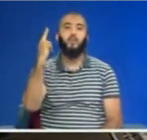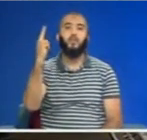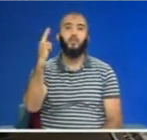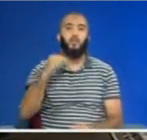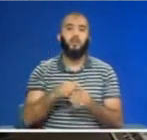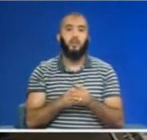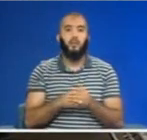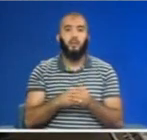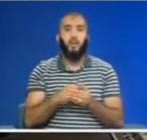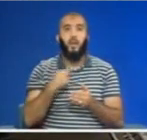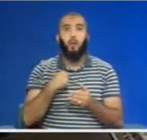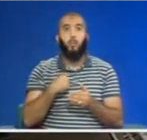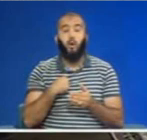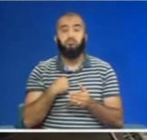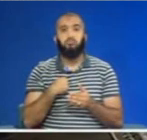باللي ما نكمل قرايتي.